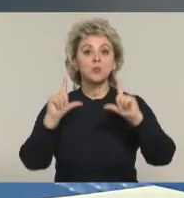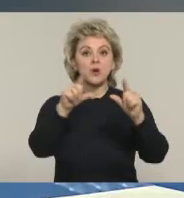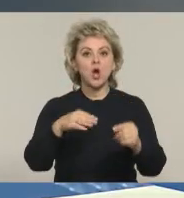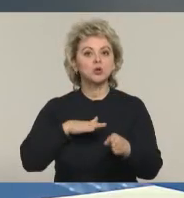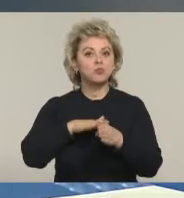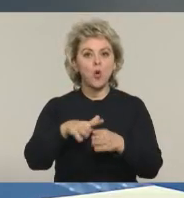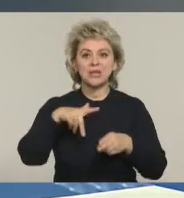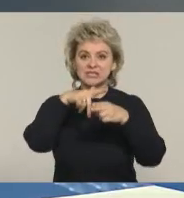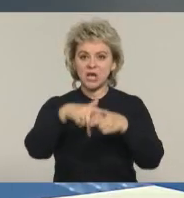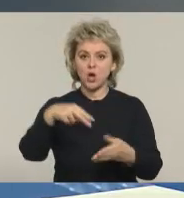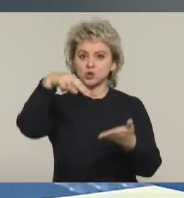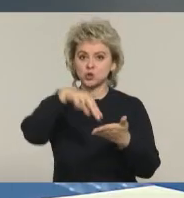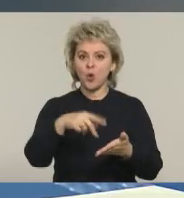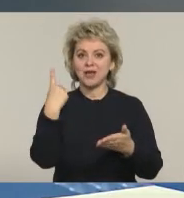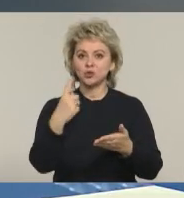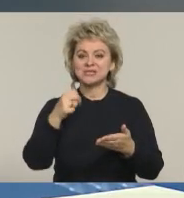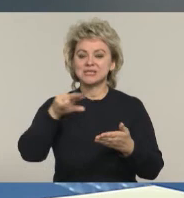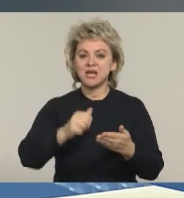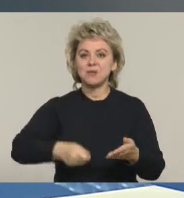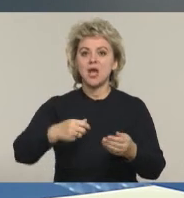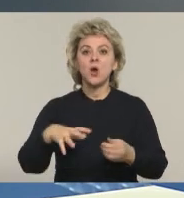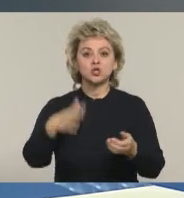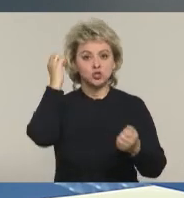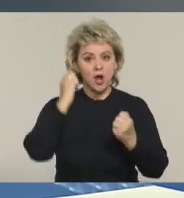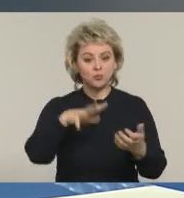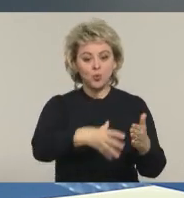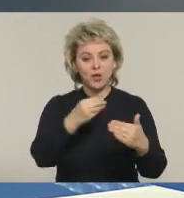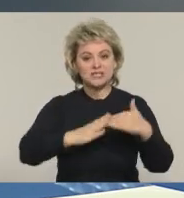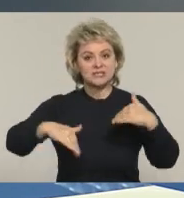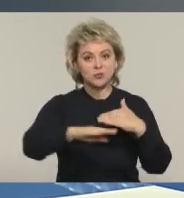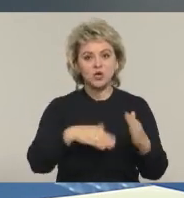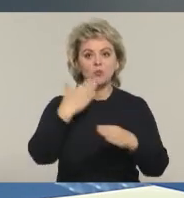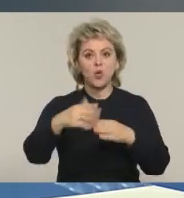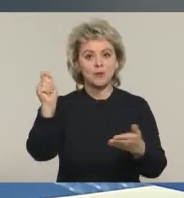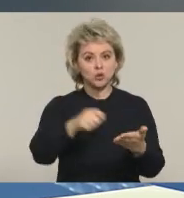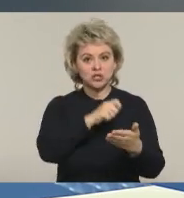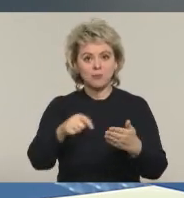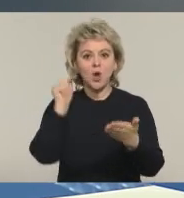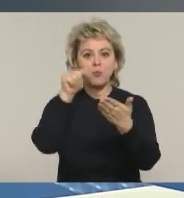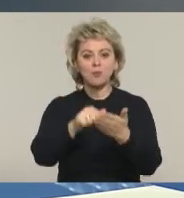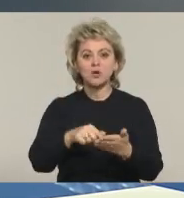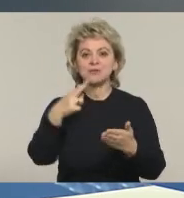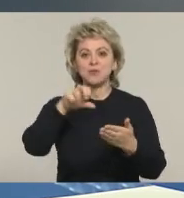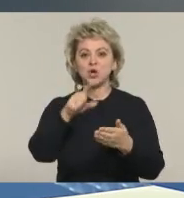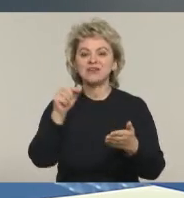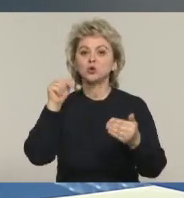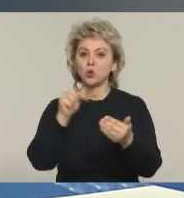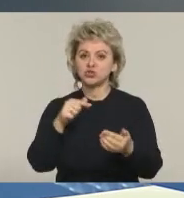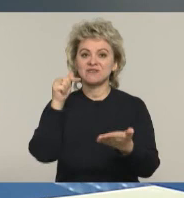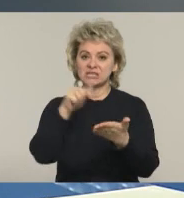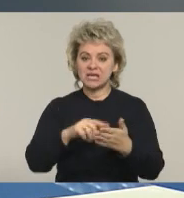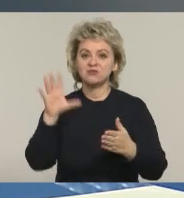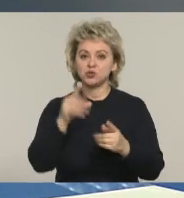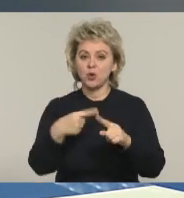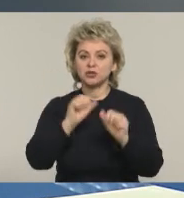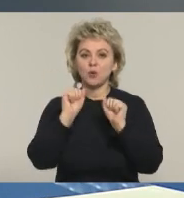Проехать на полном скаку, стоя на одном стремени, поднять папаху с земли в галопе, на полном ходу рубить шашкой и попасть пикой точно в цель.